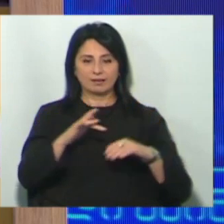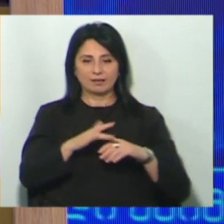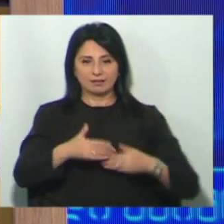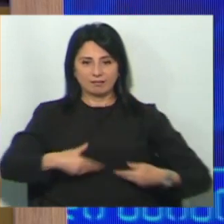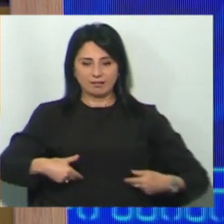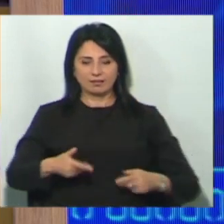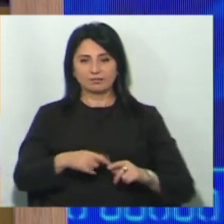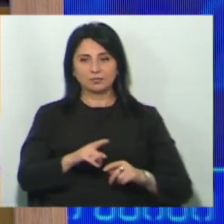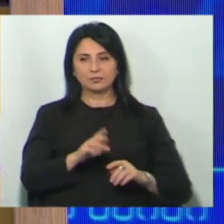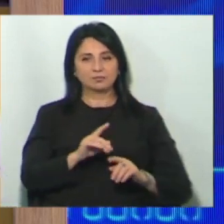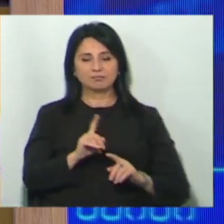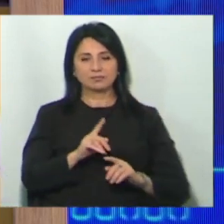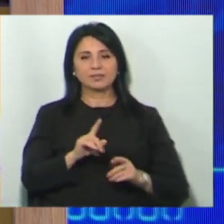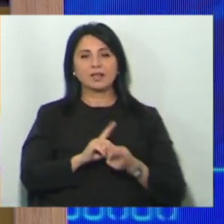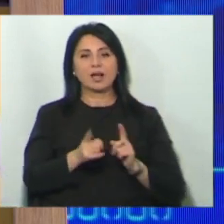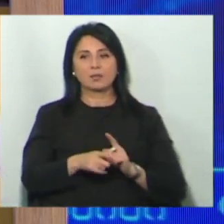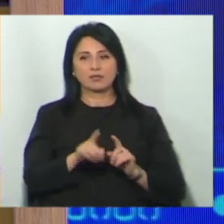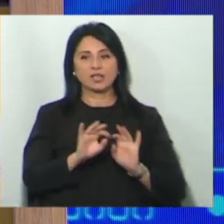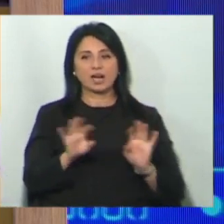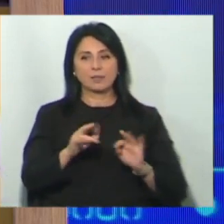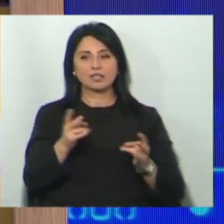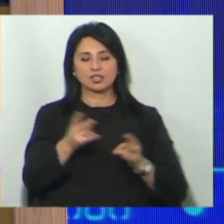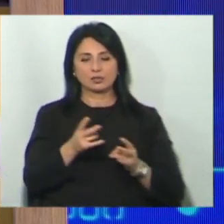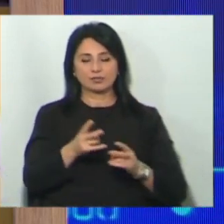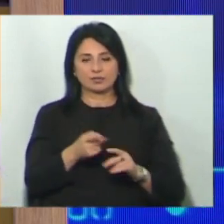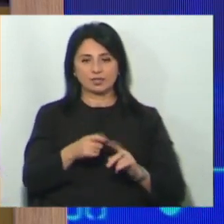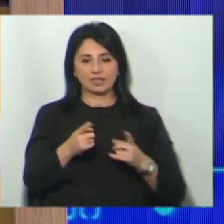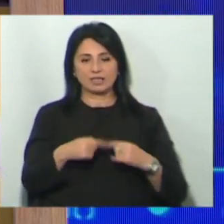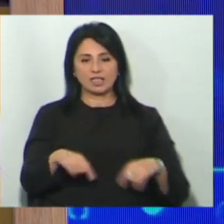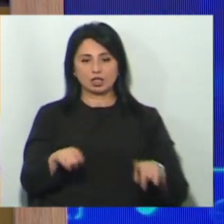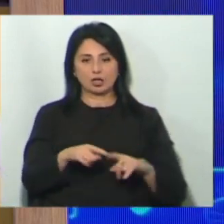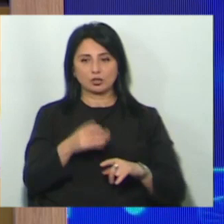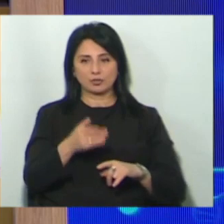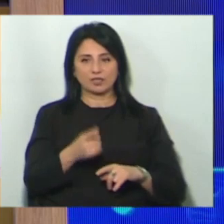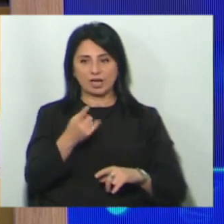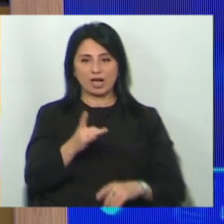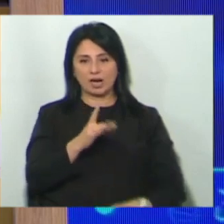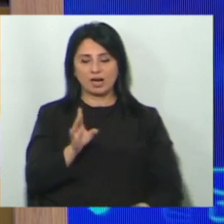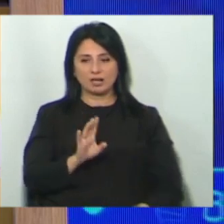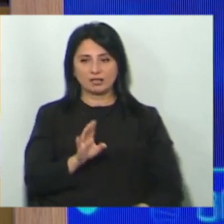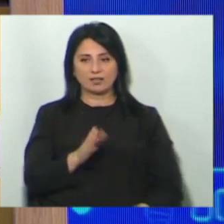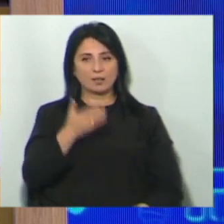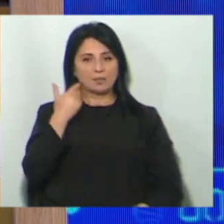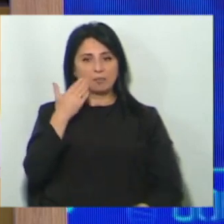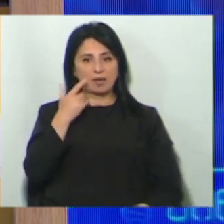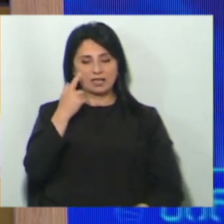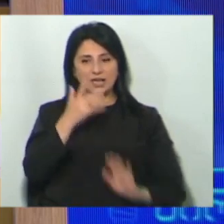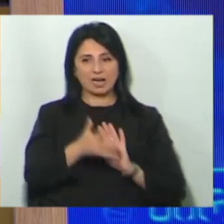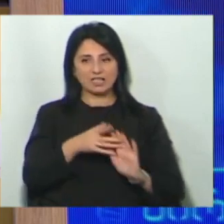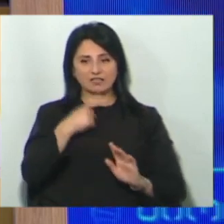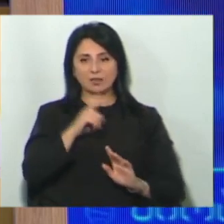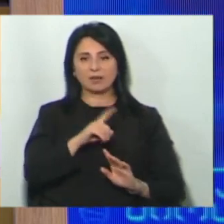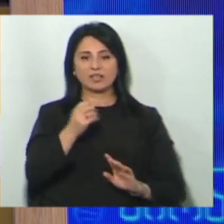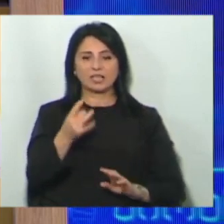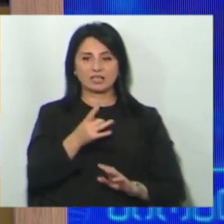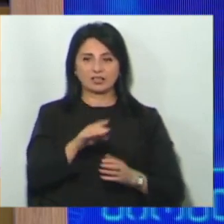და ხშირ შემთხვევაში ამას განმარტება ჭირდება და საზოგადოებისათვის არაერთხელ მარტივად და გასაგებად თქვით,